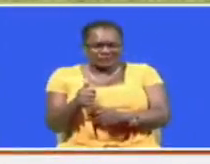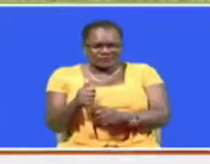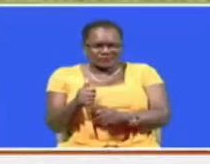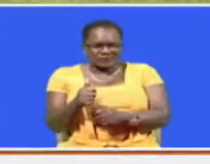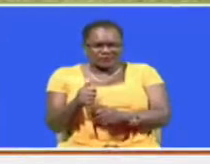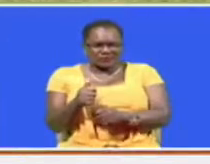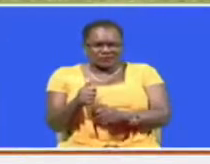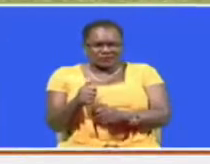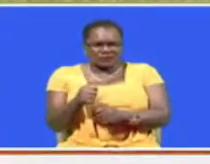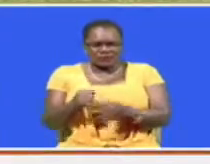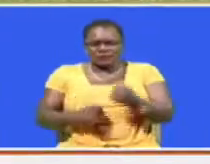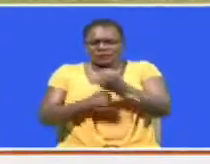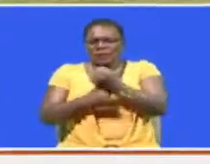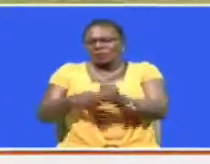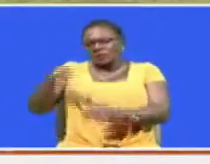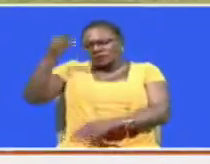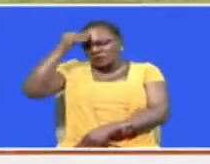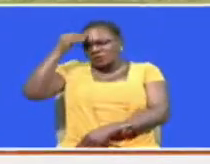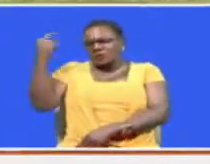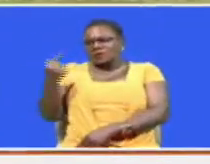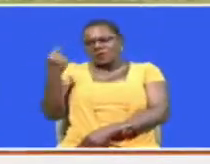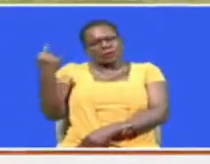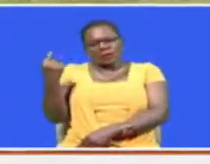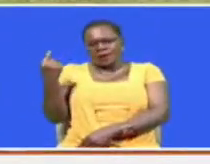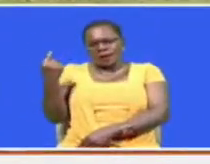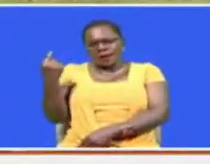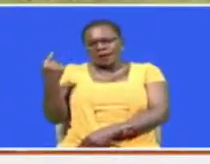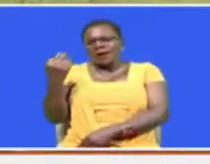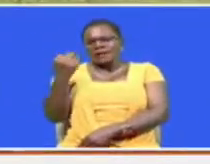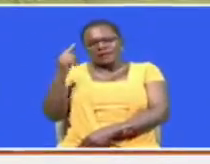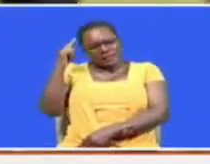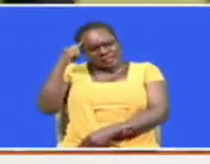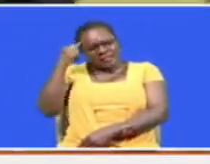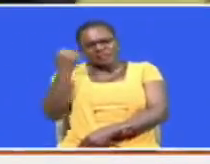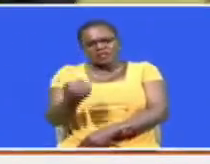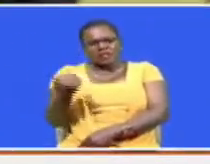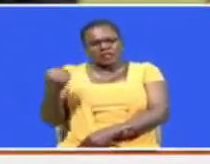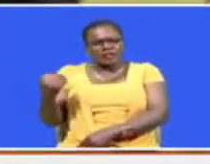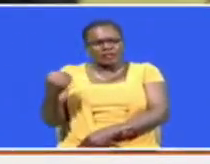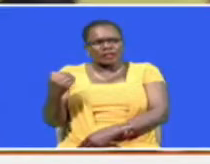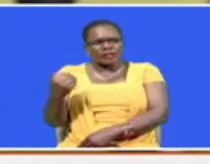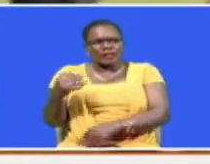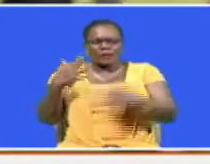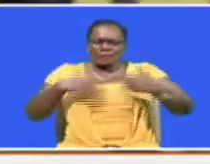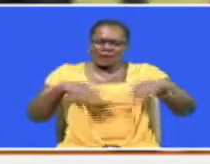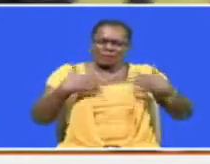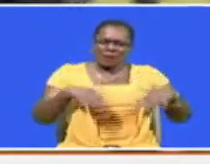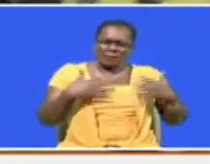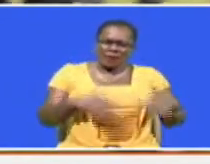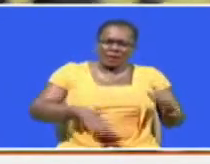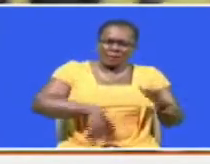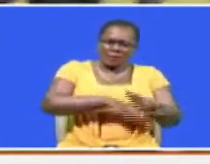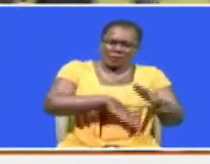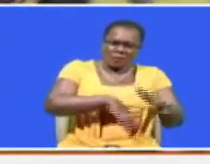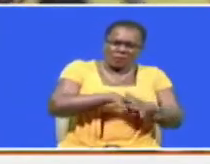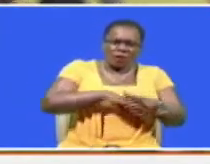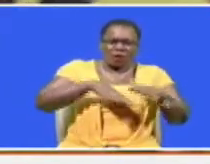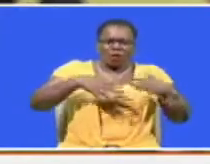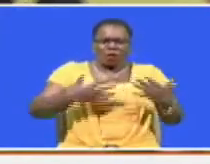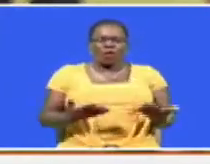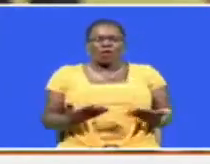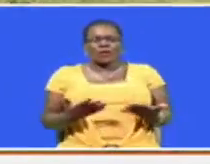Wasikuwa kama wanaegemea pande ya masomo, wanafikiria ati watoto wakikimbia ama watoto wakicheza mpira ama